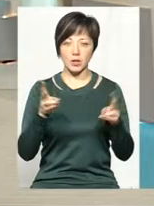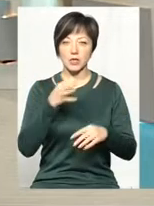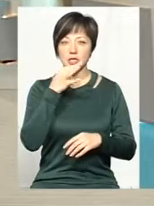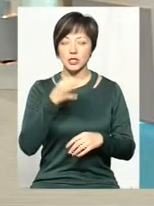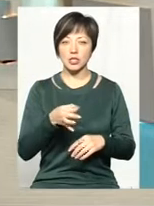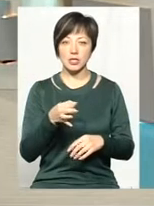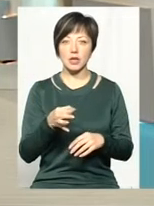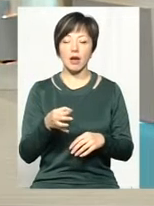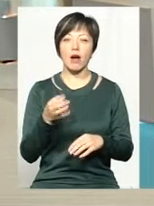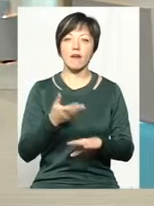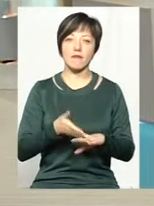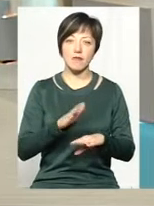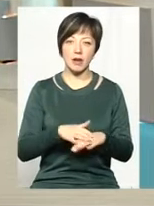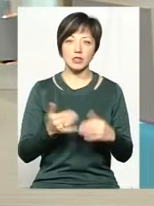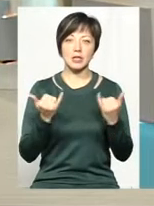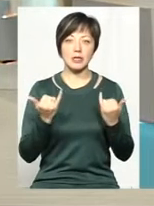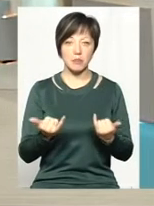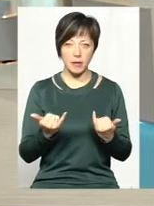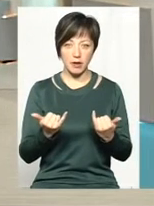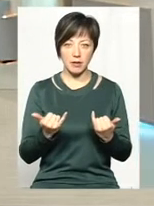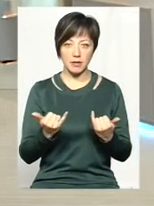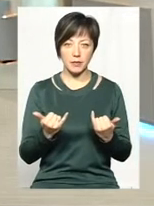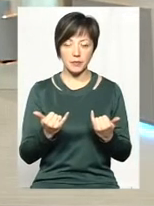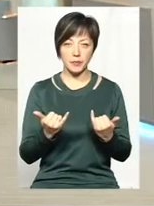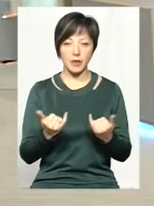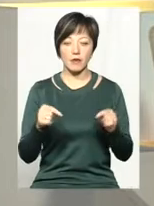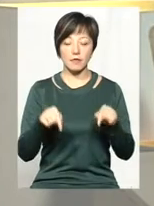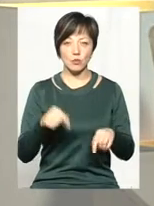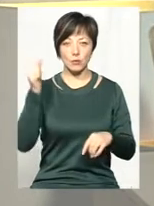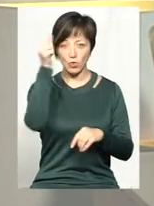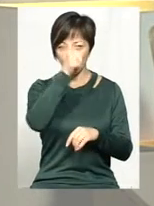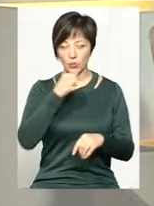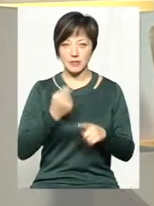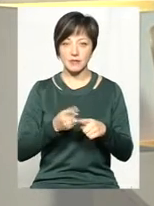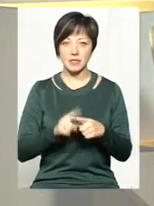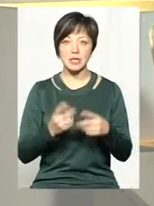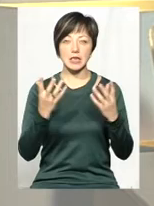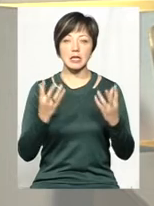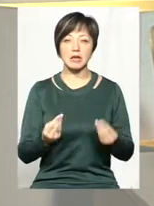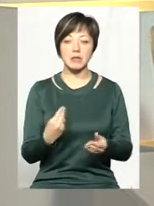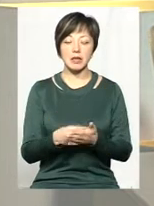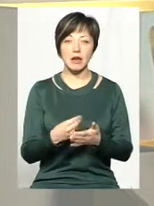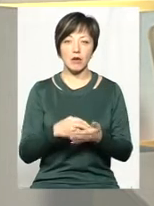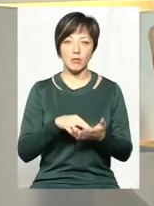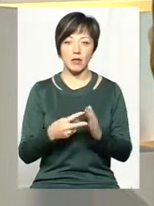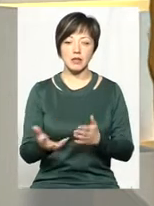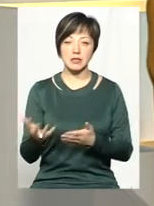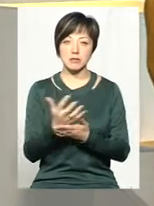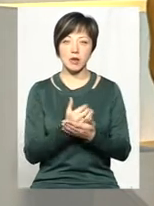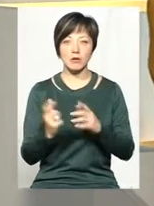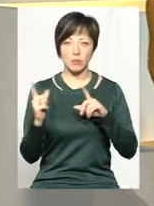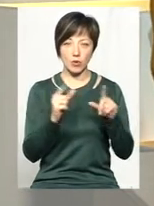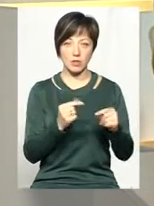Скажіть, а от важче тепер, ну, в цьому році, можливо, в ці дні, от в матеріальному плані зібратись в поїздку?